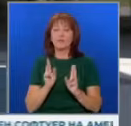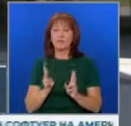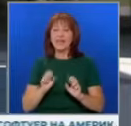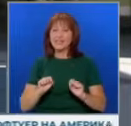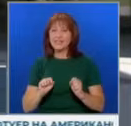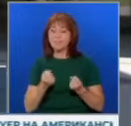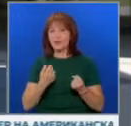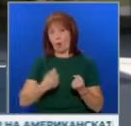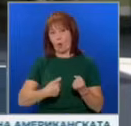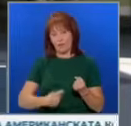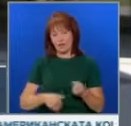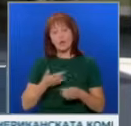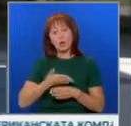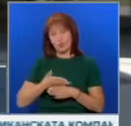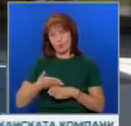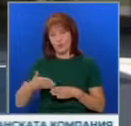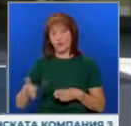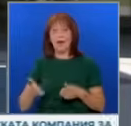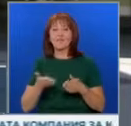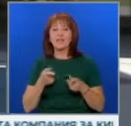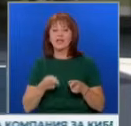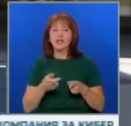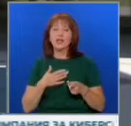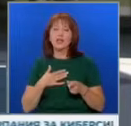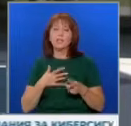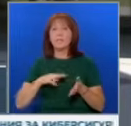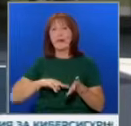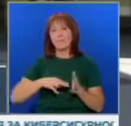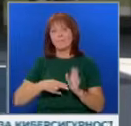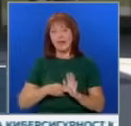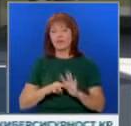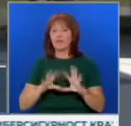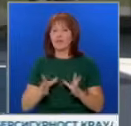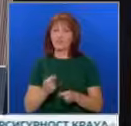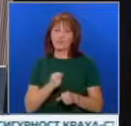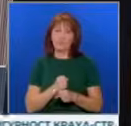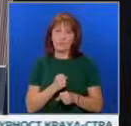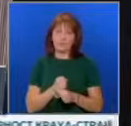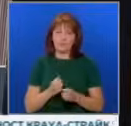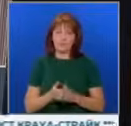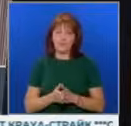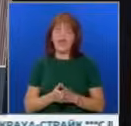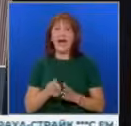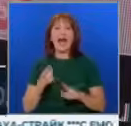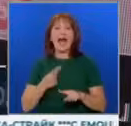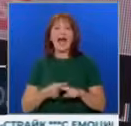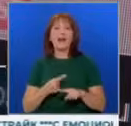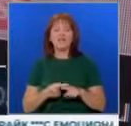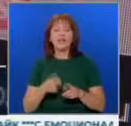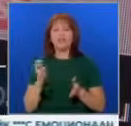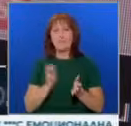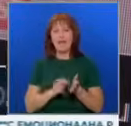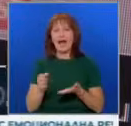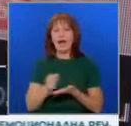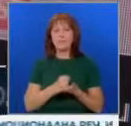спешните операции, разбира се, продължават. В такива ситуации имаме планове и всичко работи. В Хърватия и банки, и